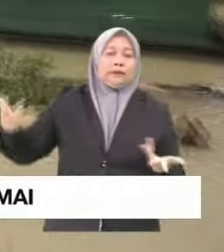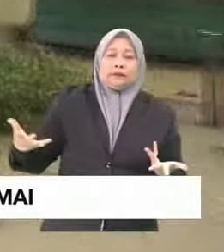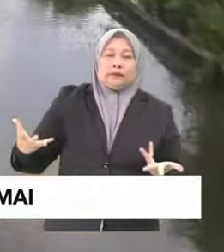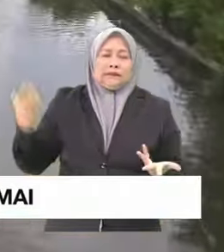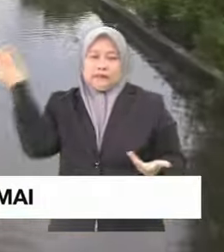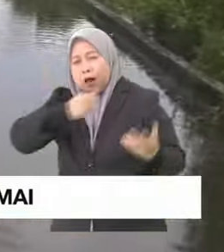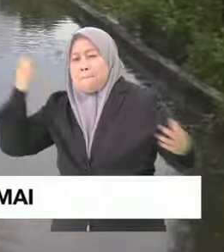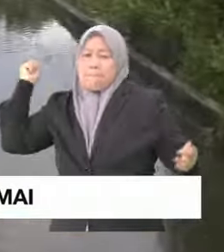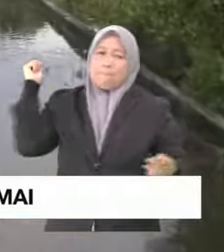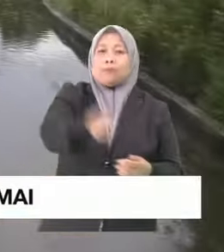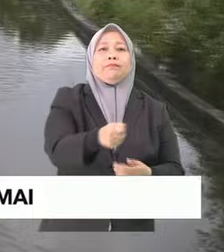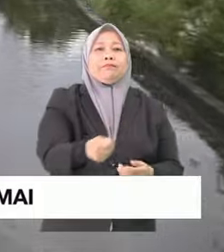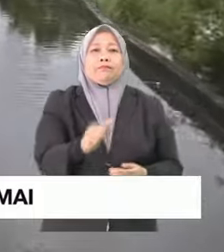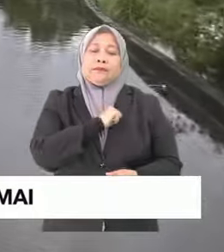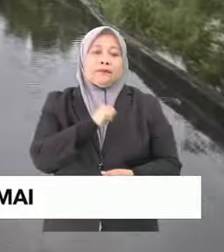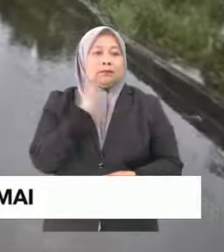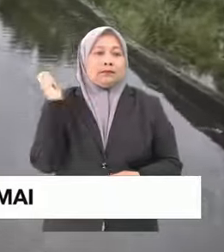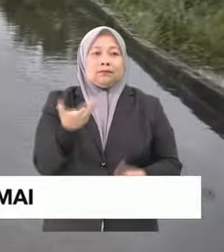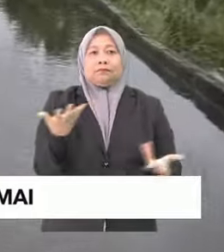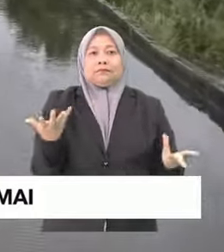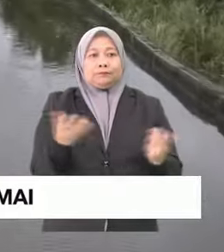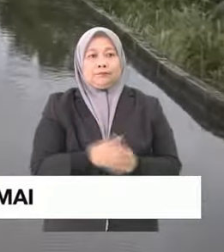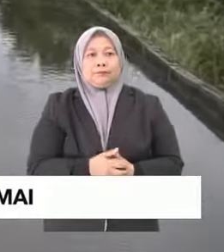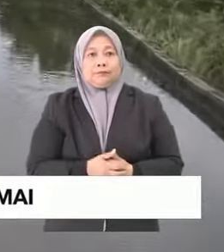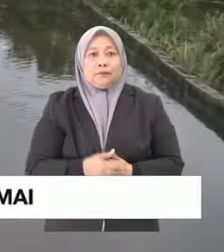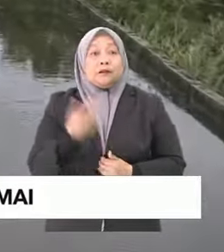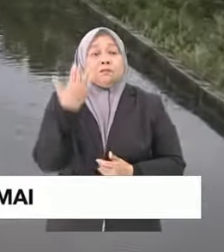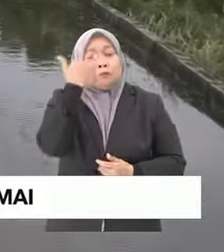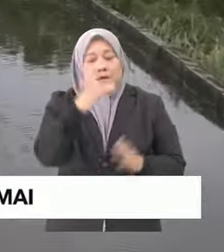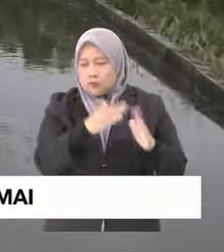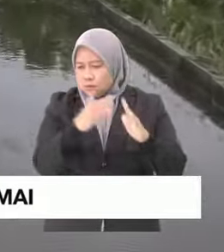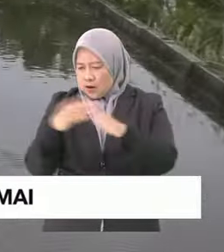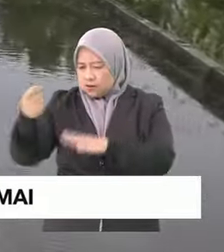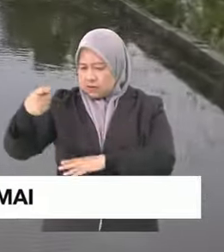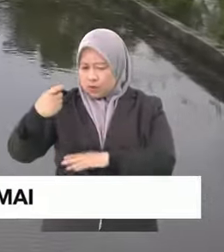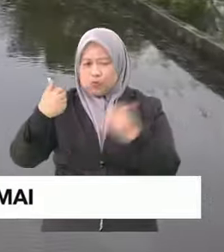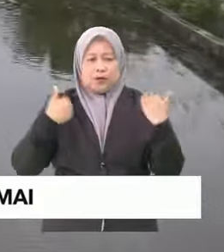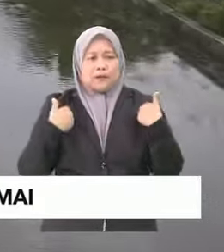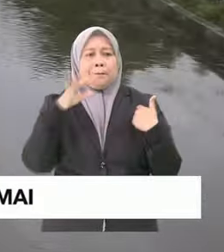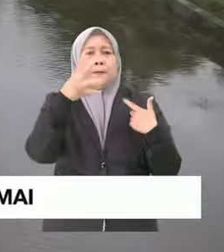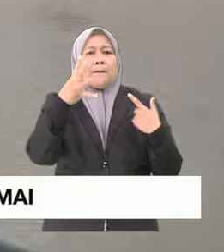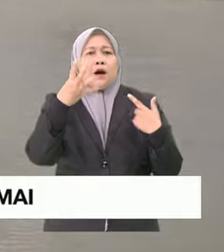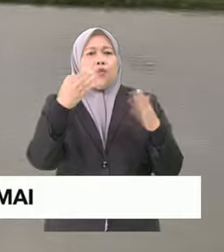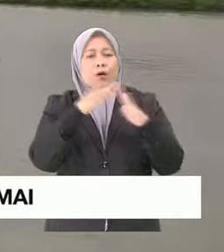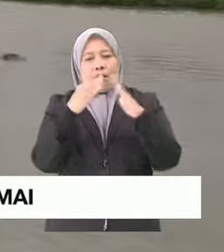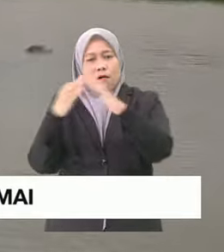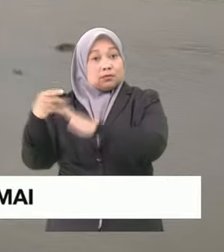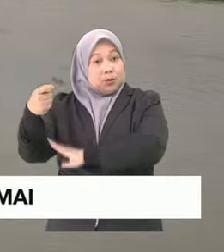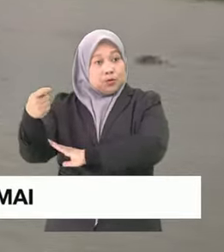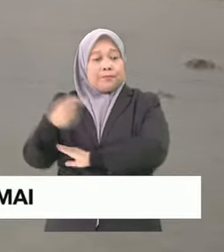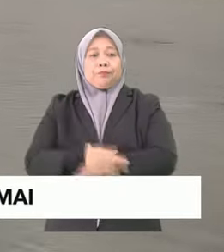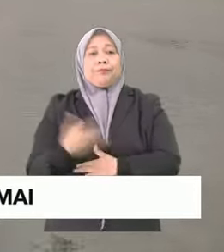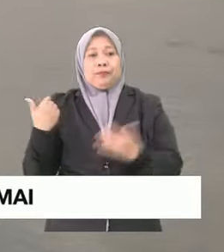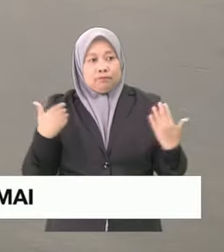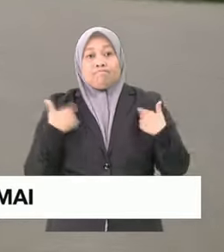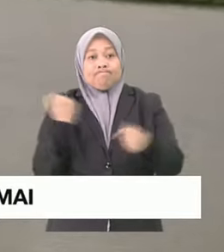terpaksa pecah lah kan? Sebab situ rumah sewa situ ada 14 biji rumah. Ada